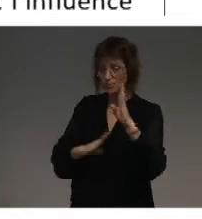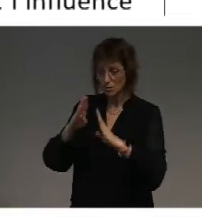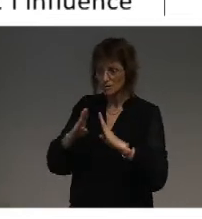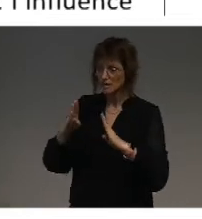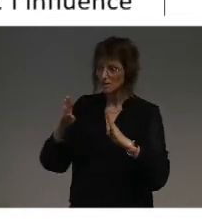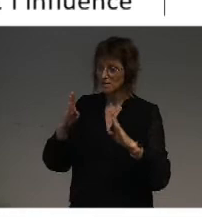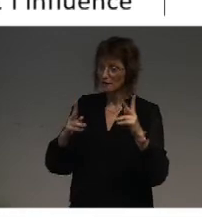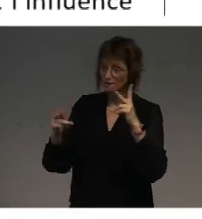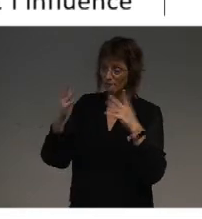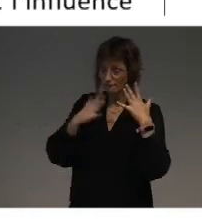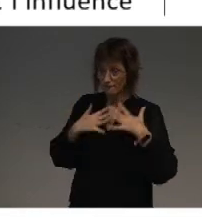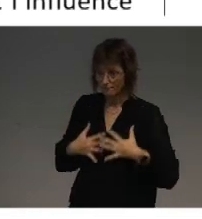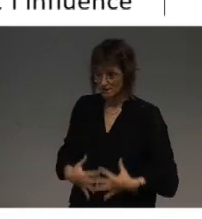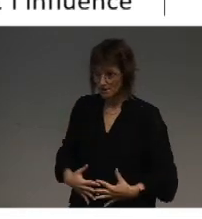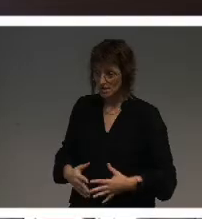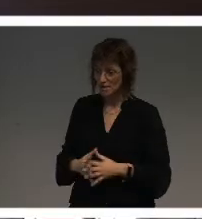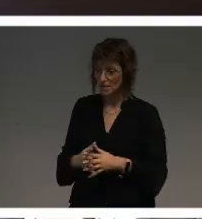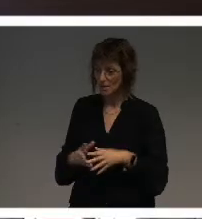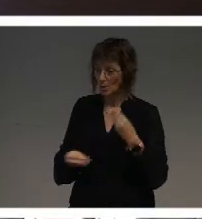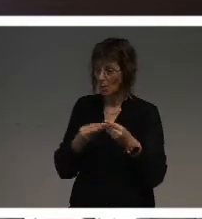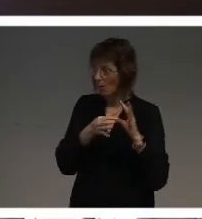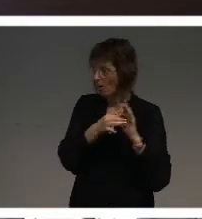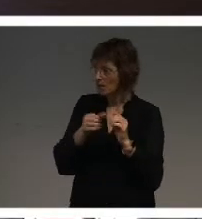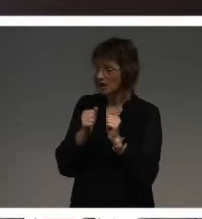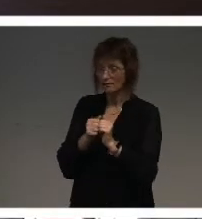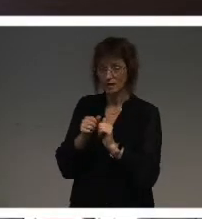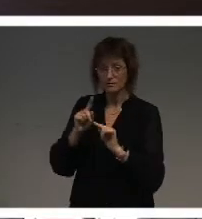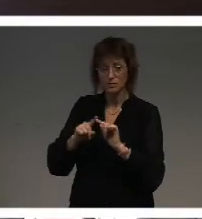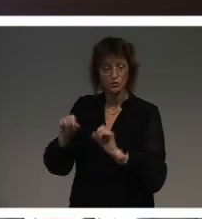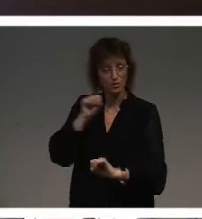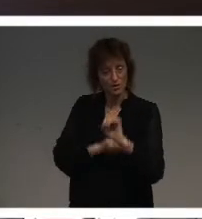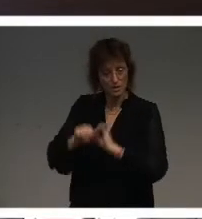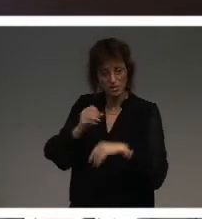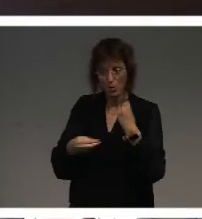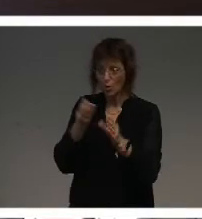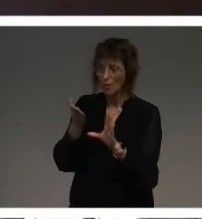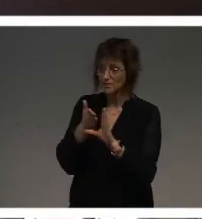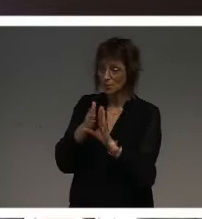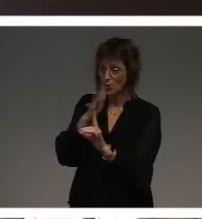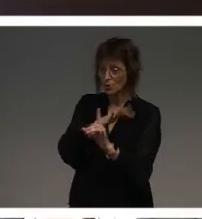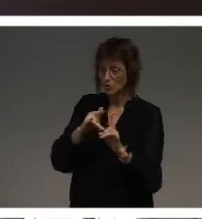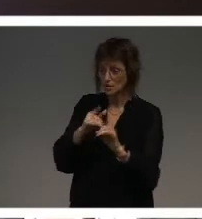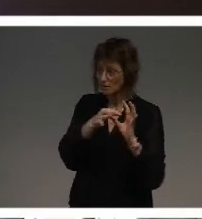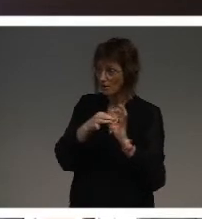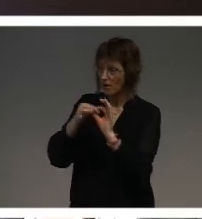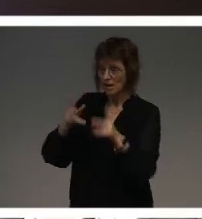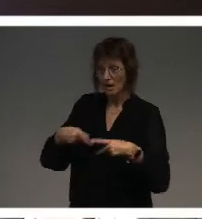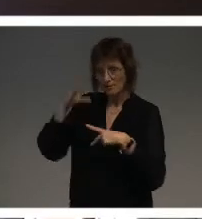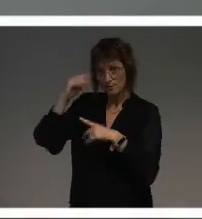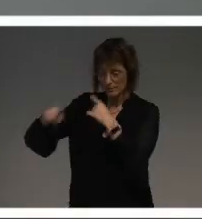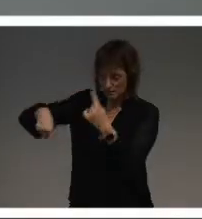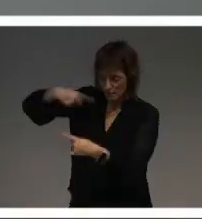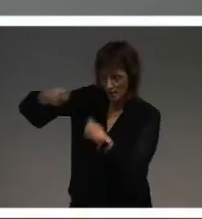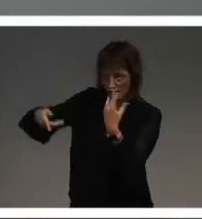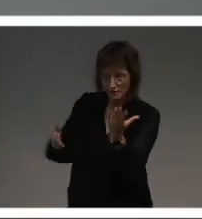liées à l'activité physique ou être liées à des facteurs organisationnels ou psychosociaux, et c'est tout au long de la carrière professionnelle. Donc on voit bien